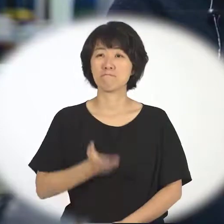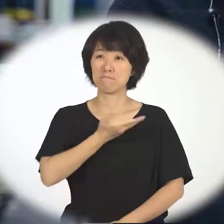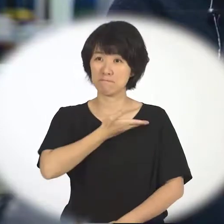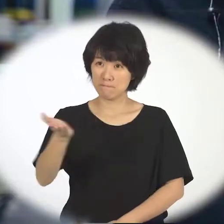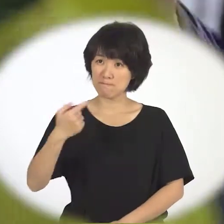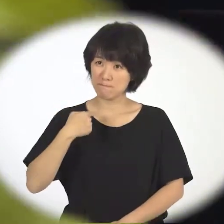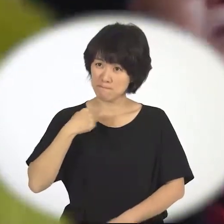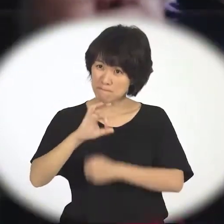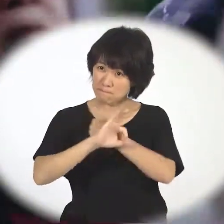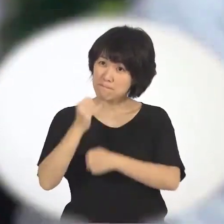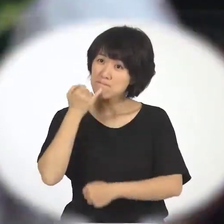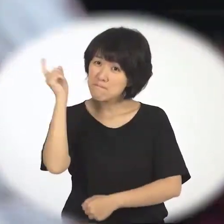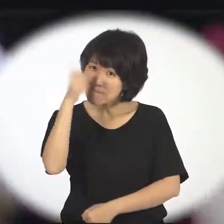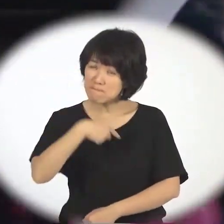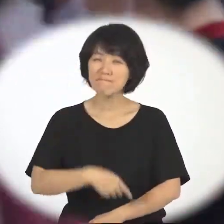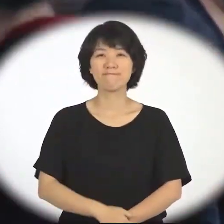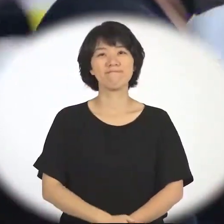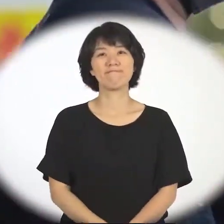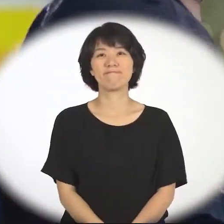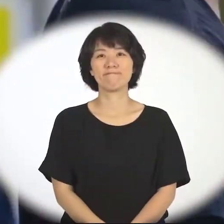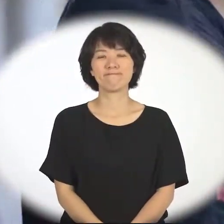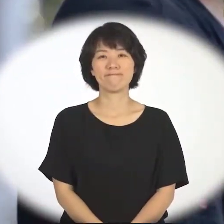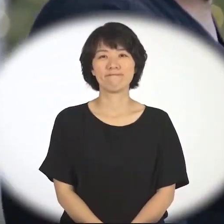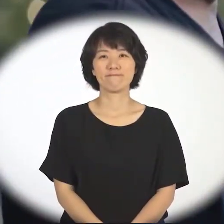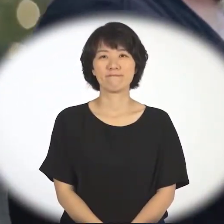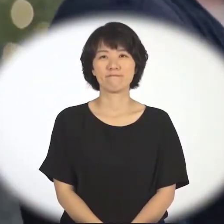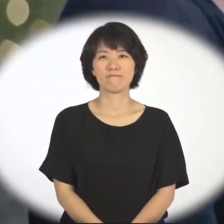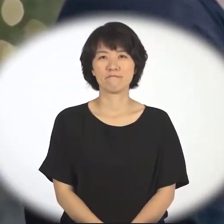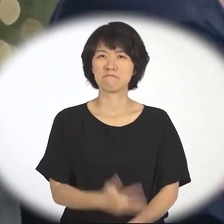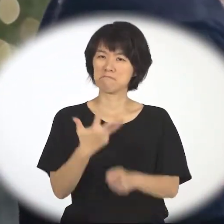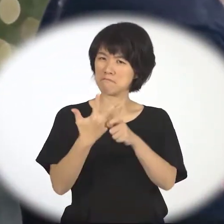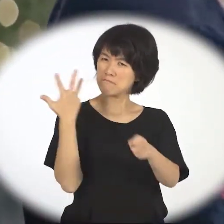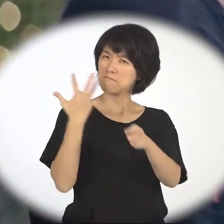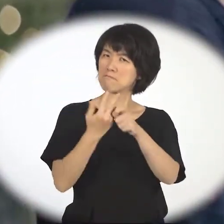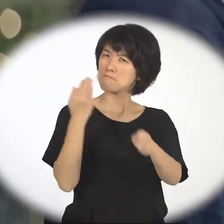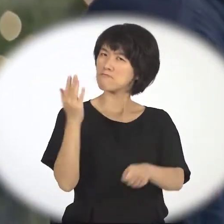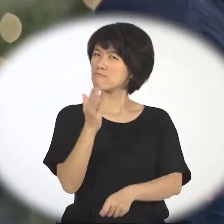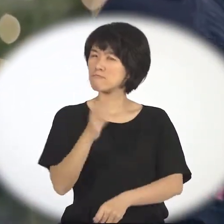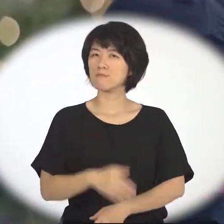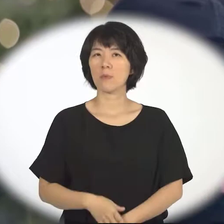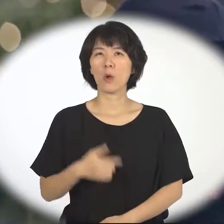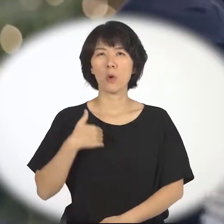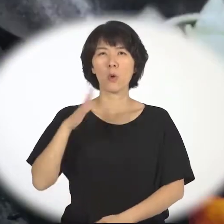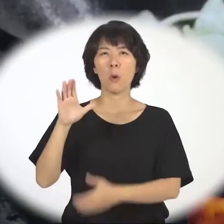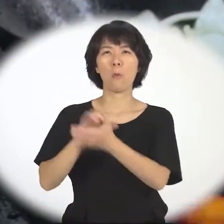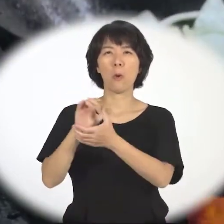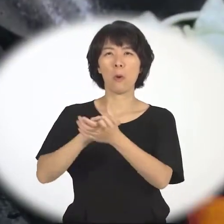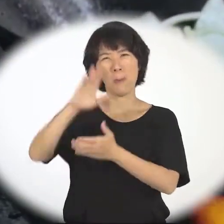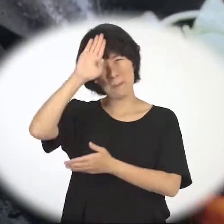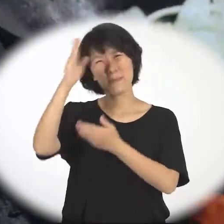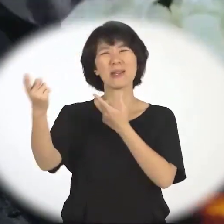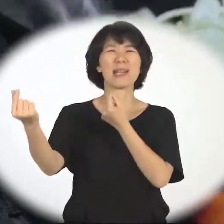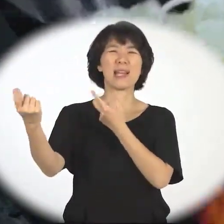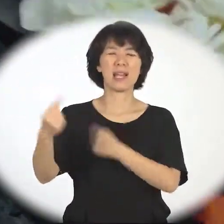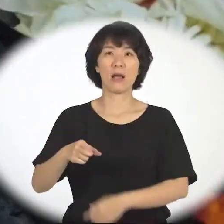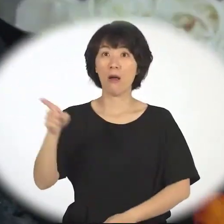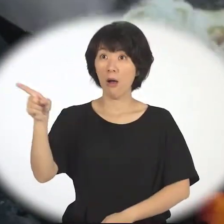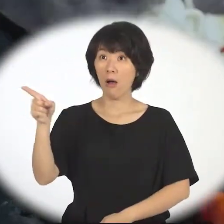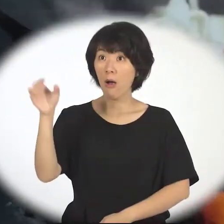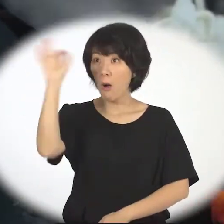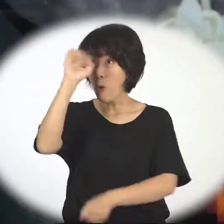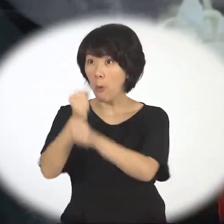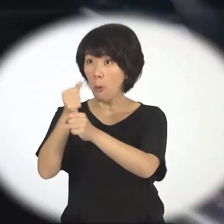试看，你愿不愿意给我机会？” 大概在8、9年前吧，我因为有一个病